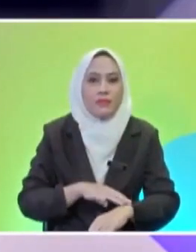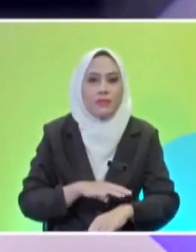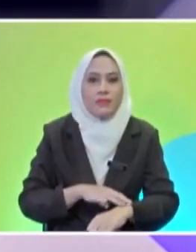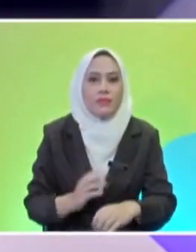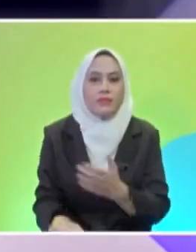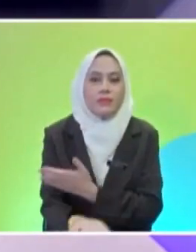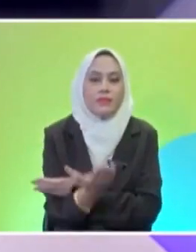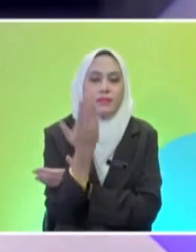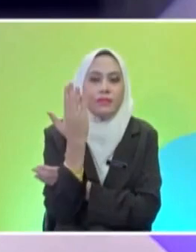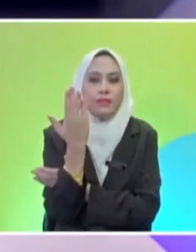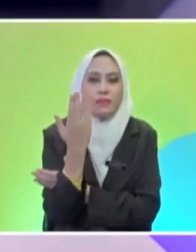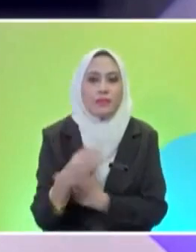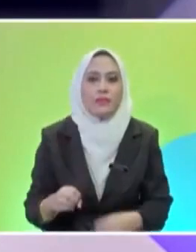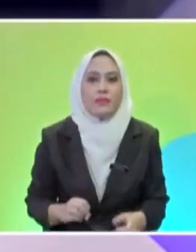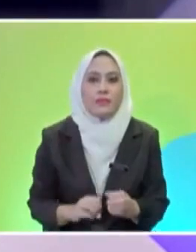selalunya matahari baru nak